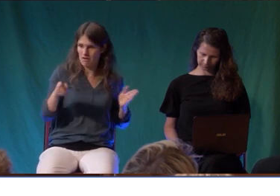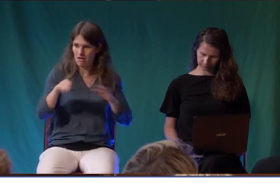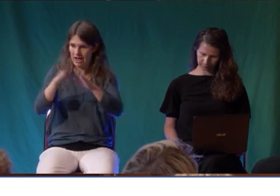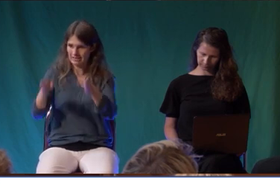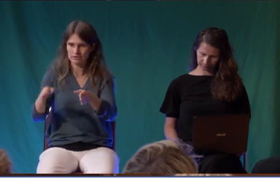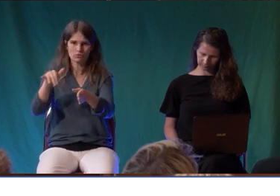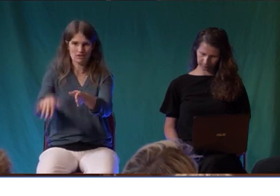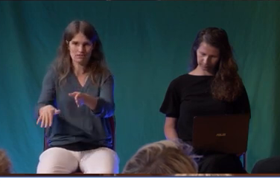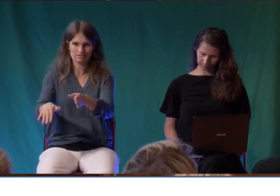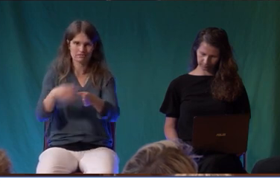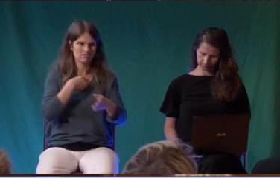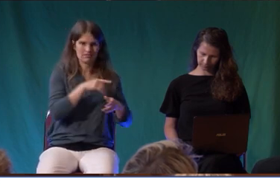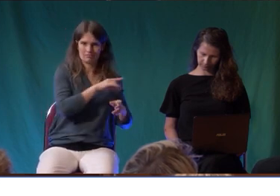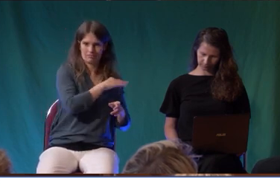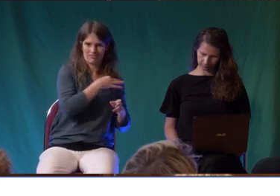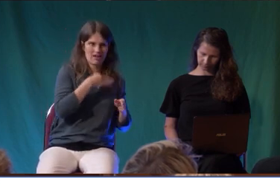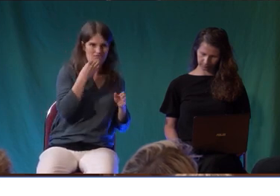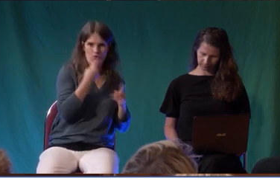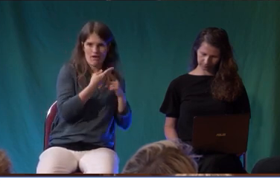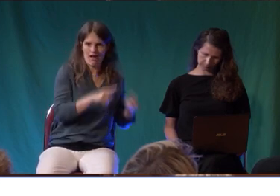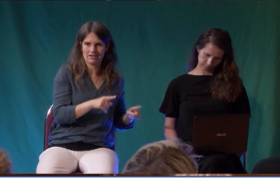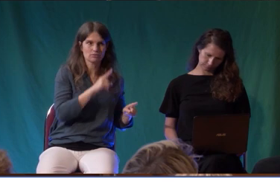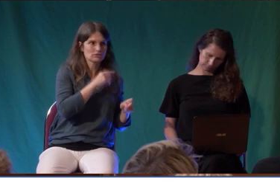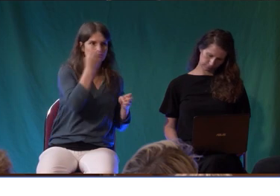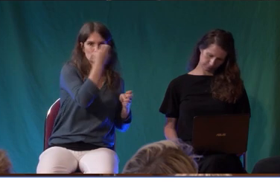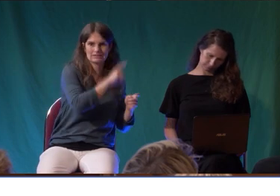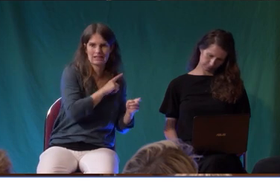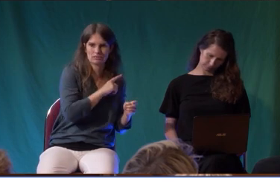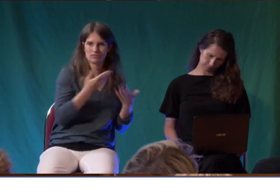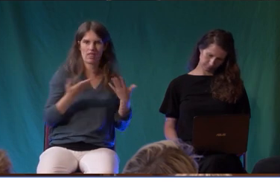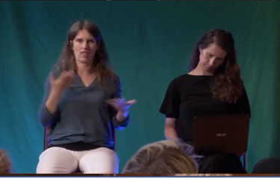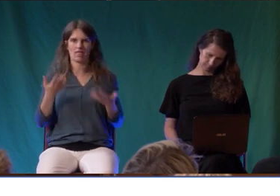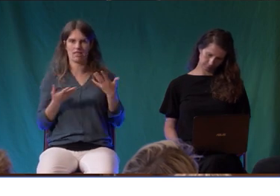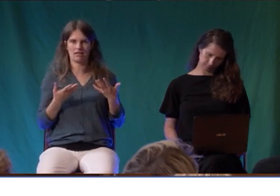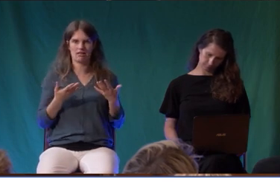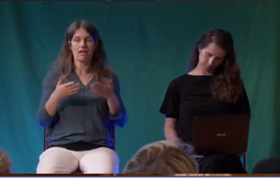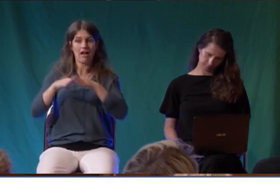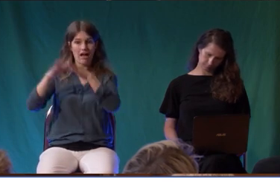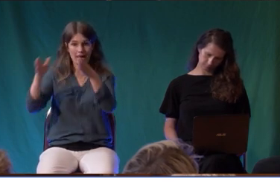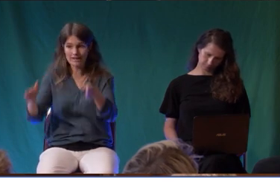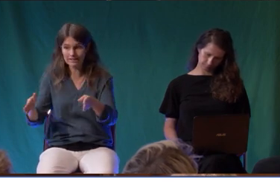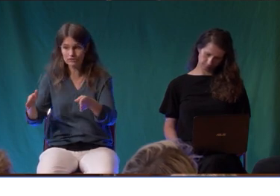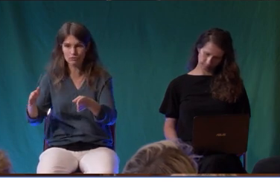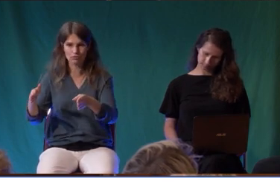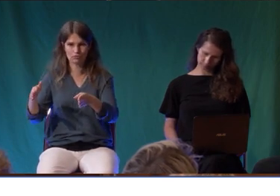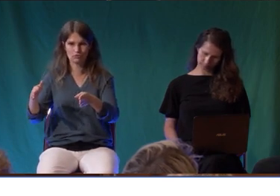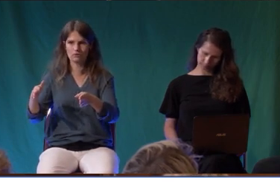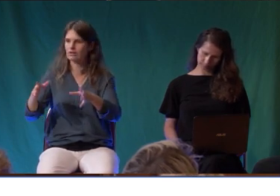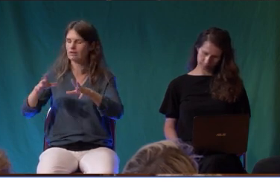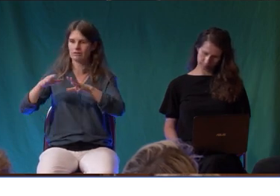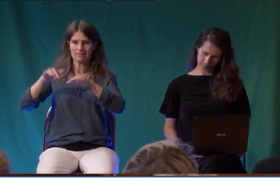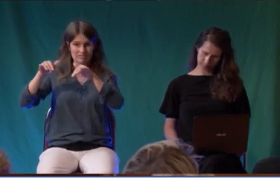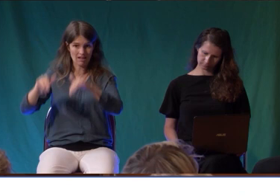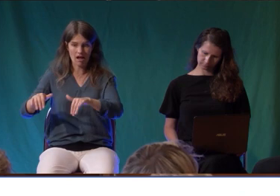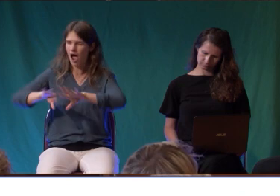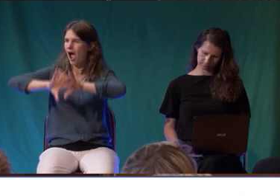die selber suchen muss und das kann es natürlich für Eltern auch schwierig machen wenn Sie in einer Einrichtung sind und sie so ein Gesamtpaket